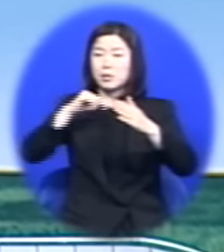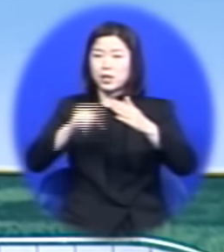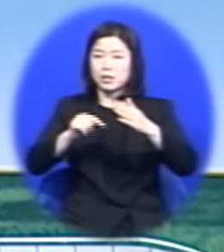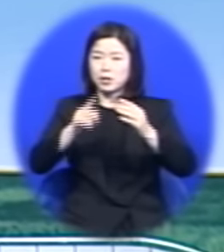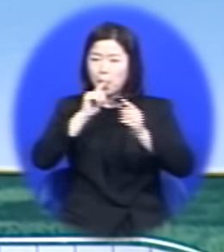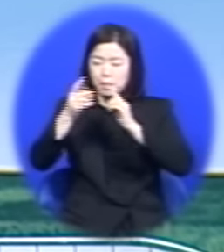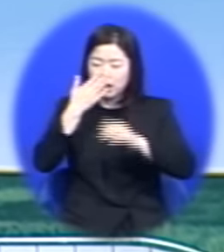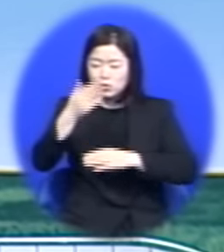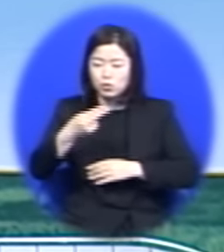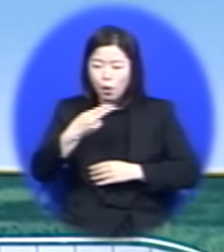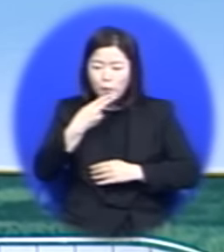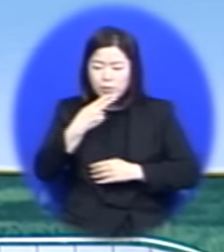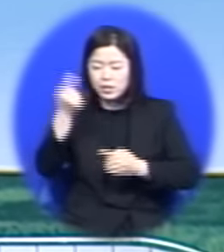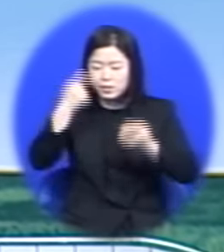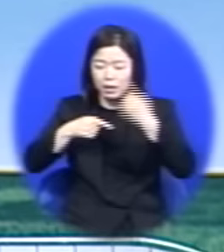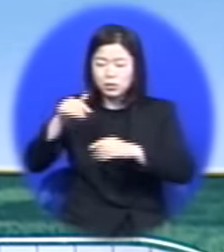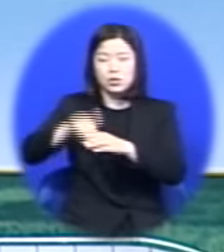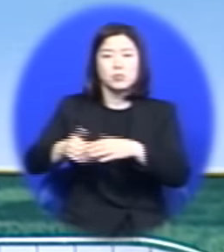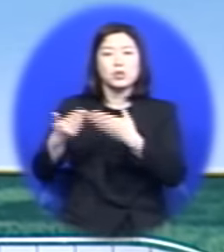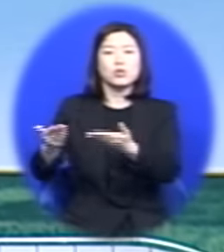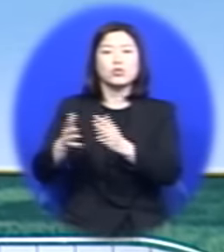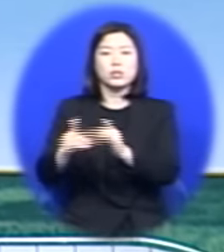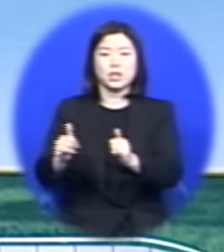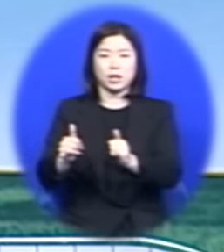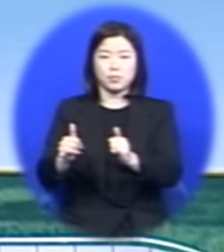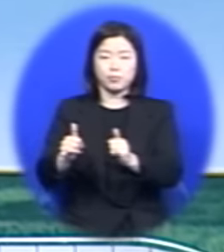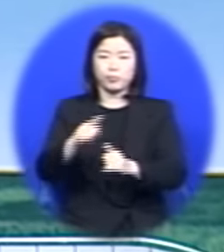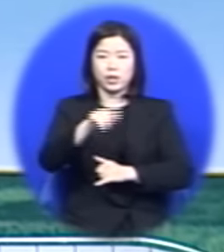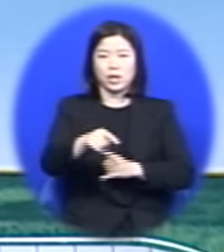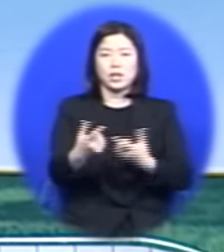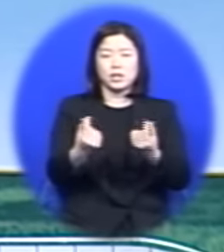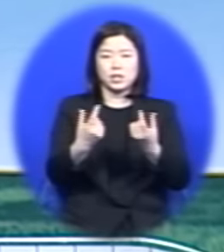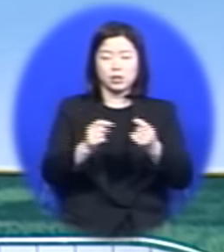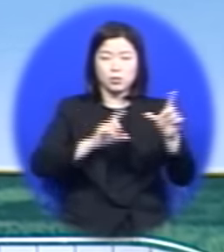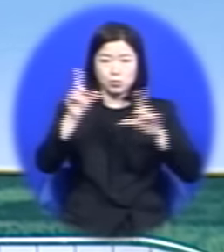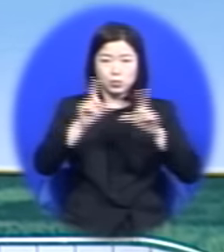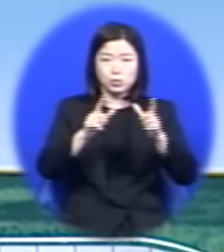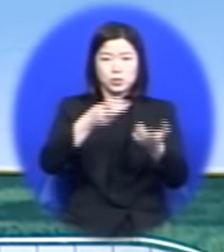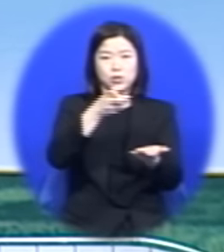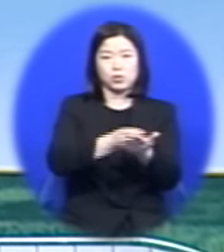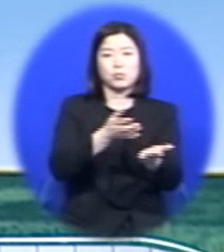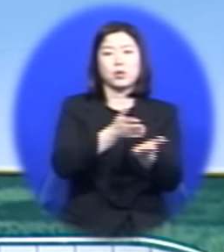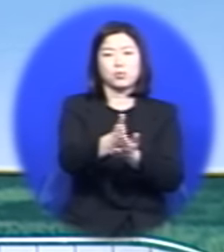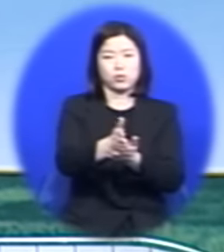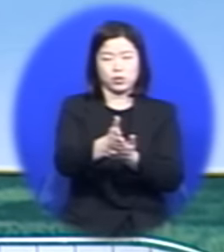없는 상처를 심어주는 거죠. 이런 형태가 율법주의 신앙입니다.